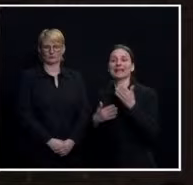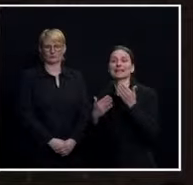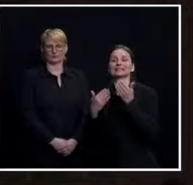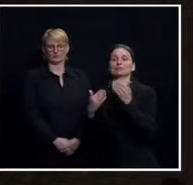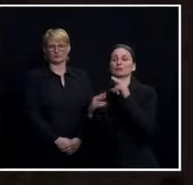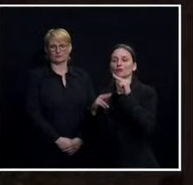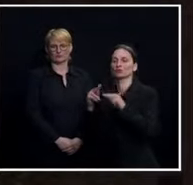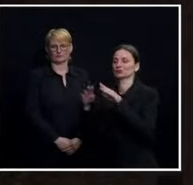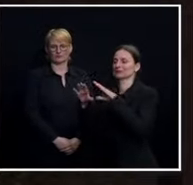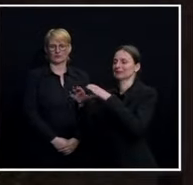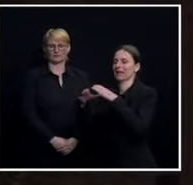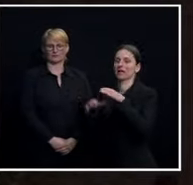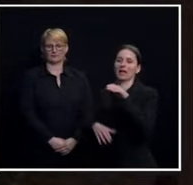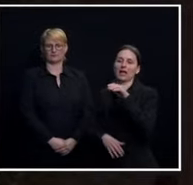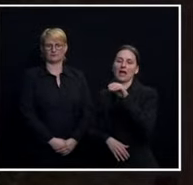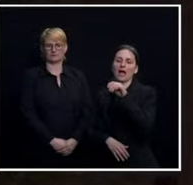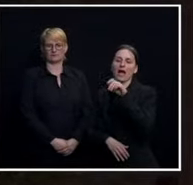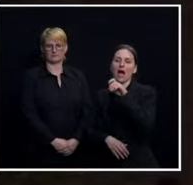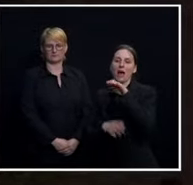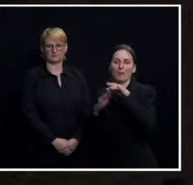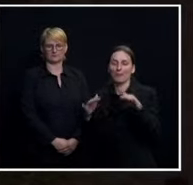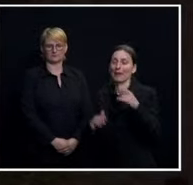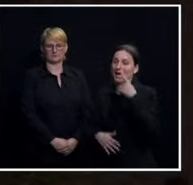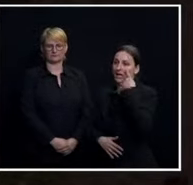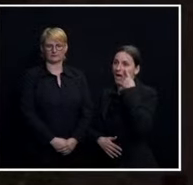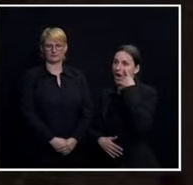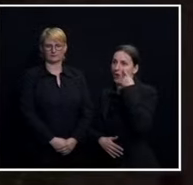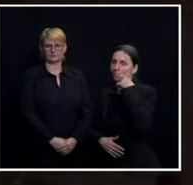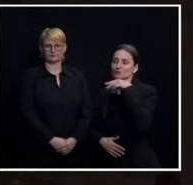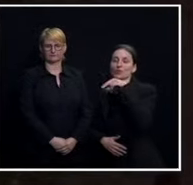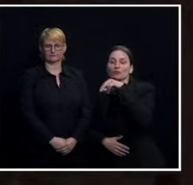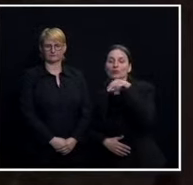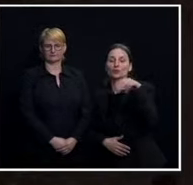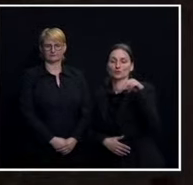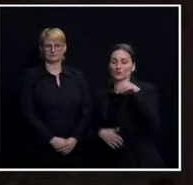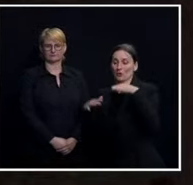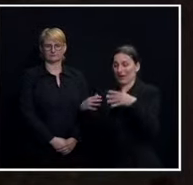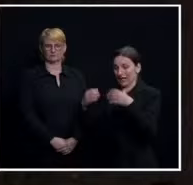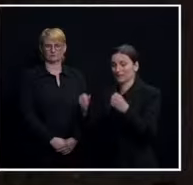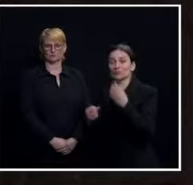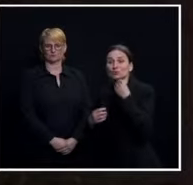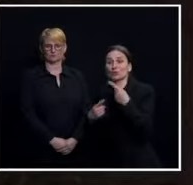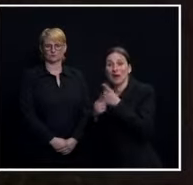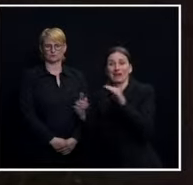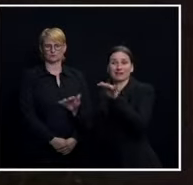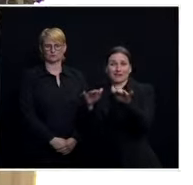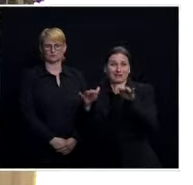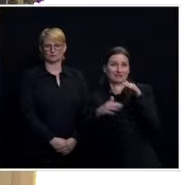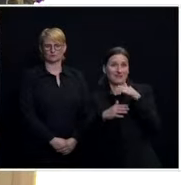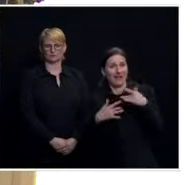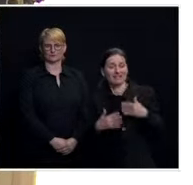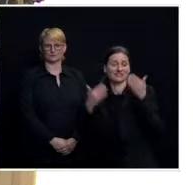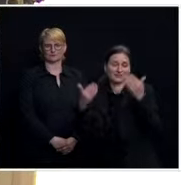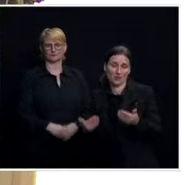Delegationen aus Amberg, aus Augsburg, aus Regensburg und Würzburg. Und schön, dass Sie alle da sind. Herzlich willkommen.